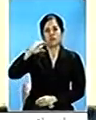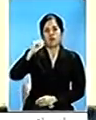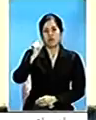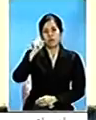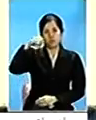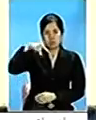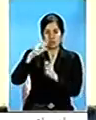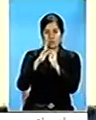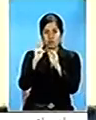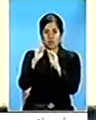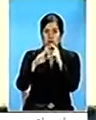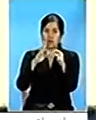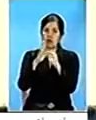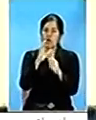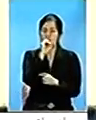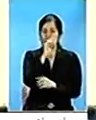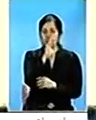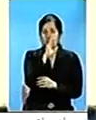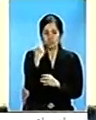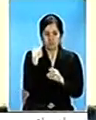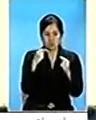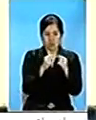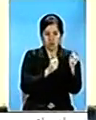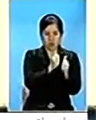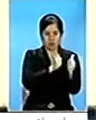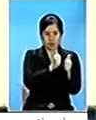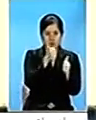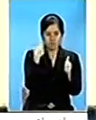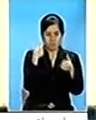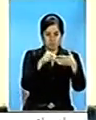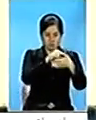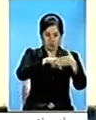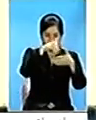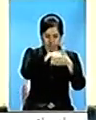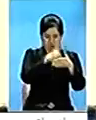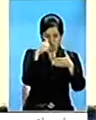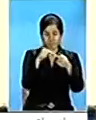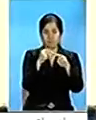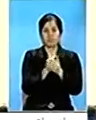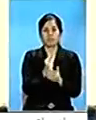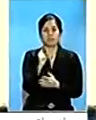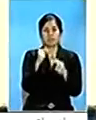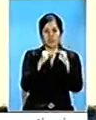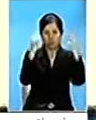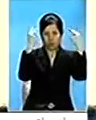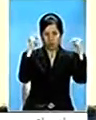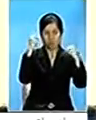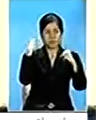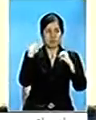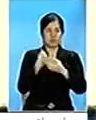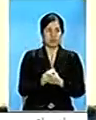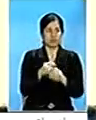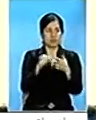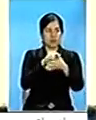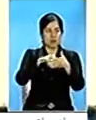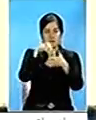แล้วว่าถ้าเบอร์เขาจะเข้ามาแข่งขันในการเลือกตั้งต่อไปจะให้มีการเลือกตั้งประธานเลือกประธานนายกรัฐมนตรีโดยตรงยุบ